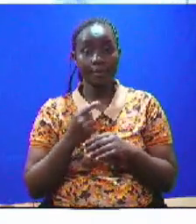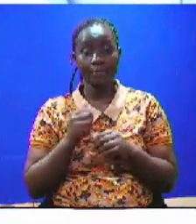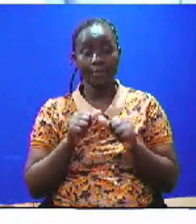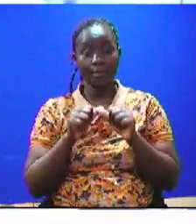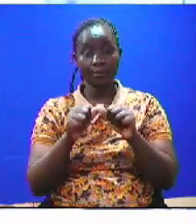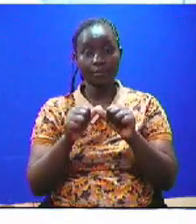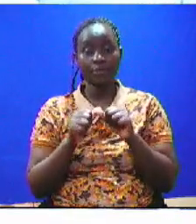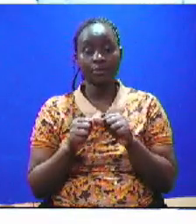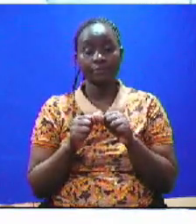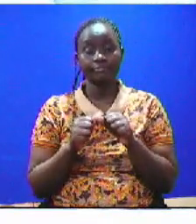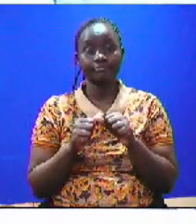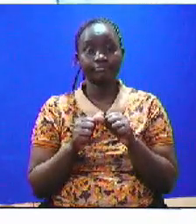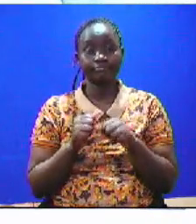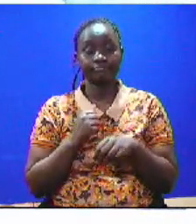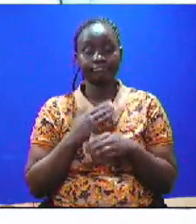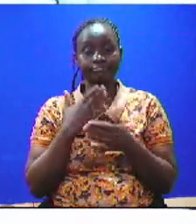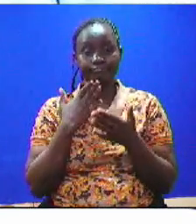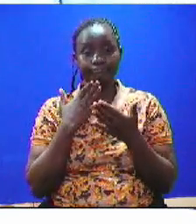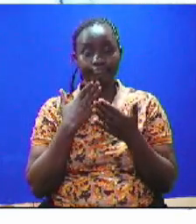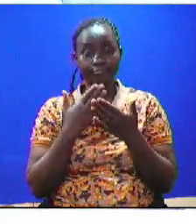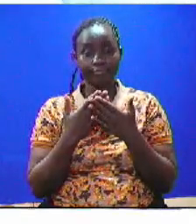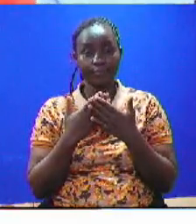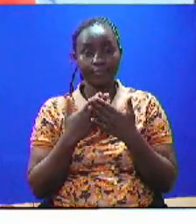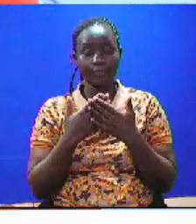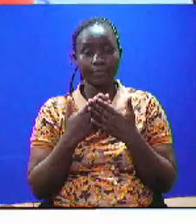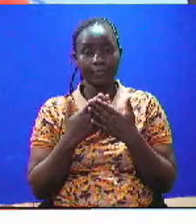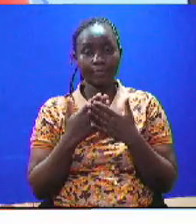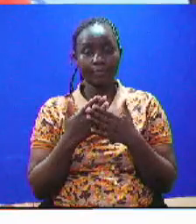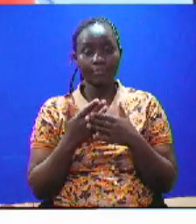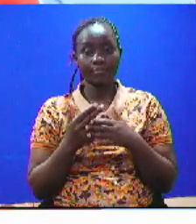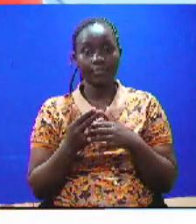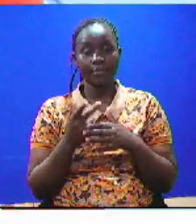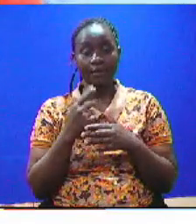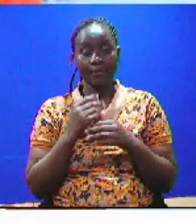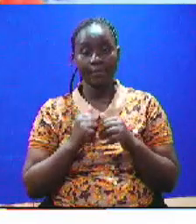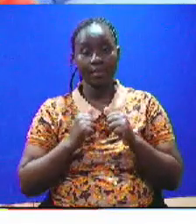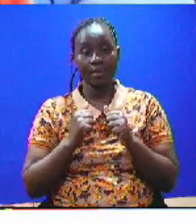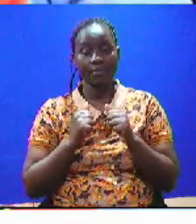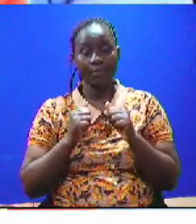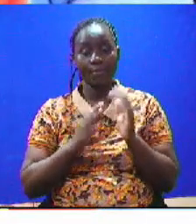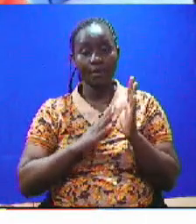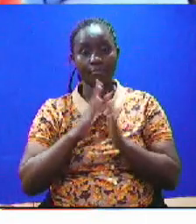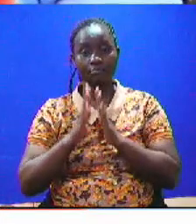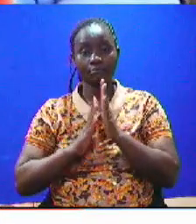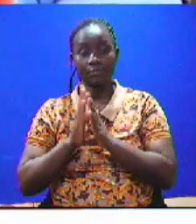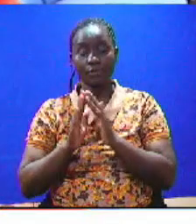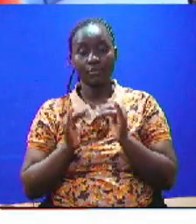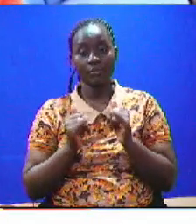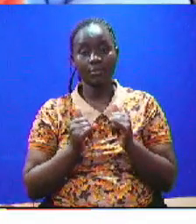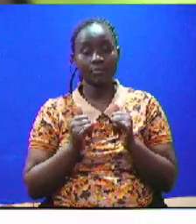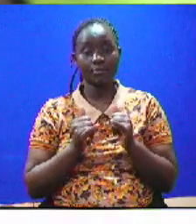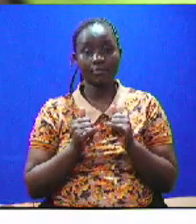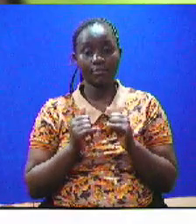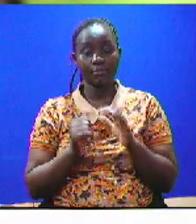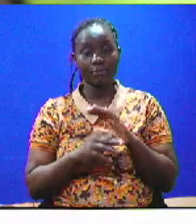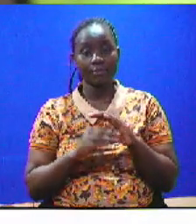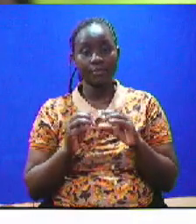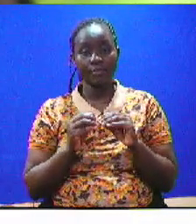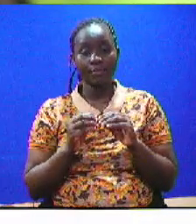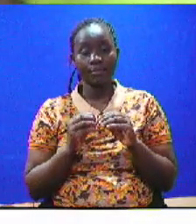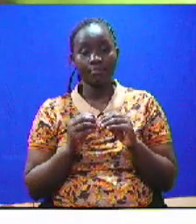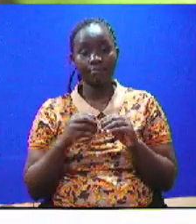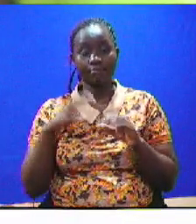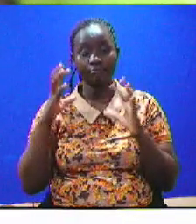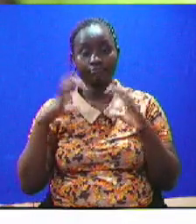endelia. Akije ngo tangambi amuna singe chama yake tuna okora. Nigo bagokero mu robilio yo igabo no bere gukubarusia asugo twiro